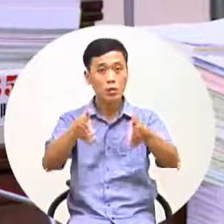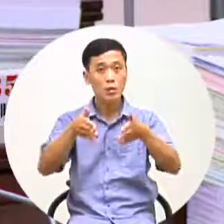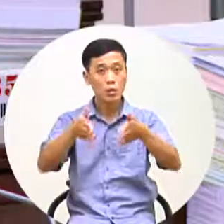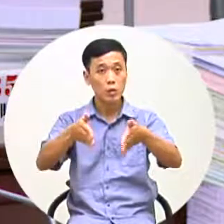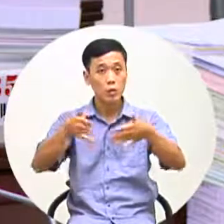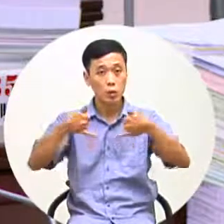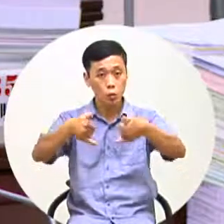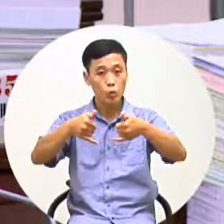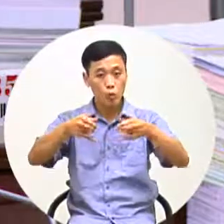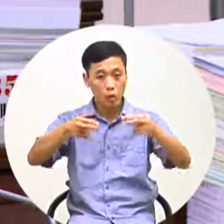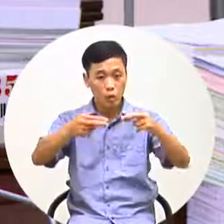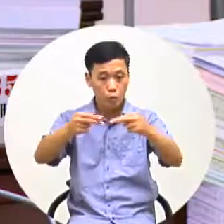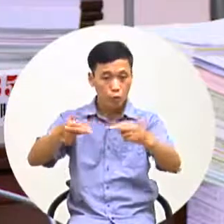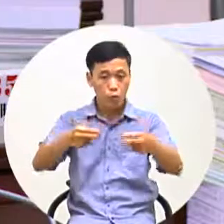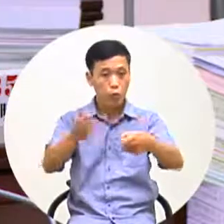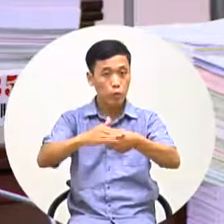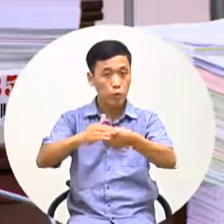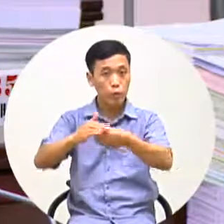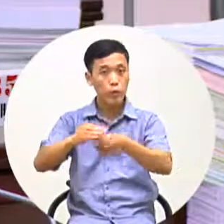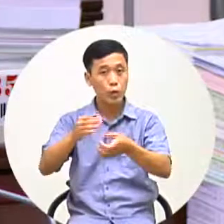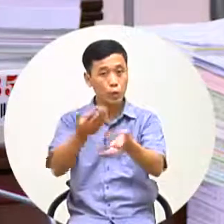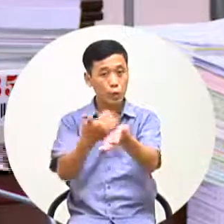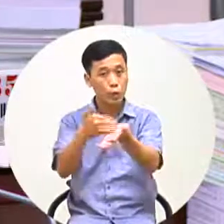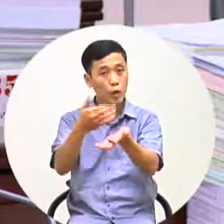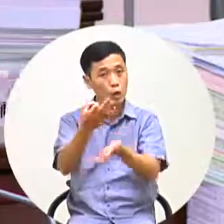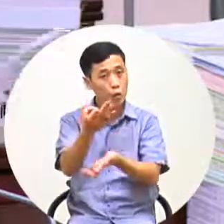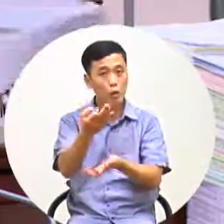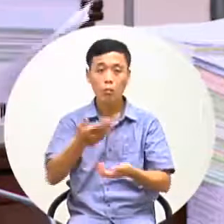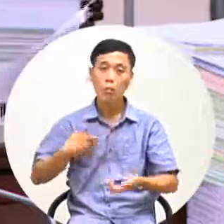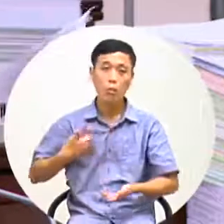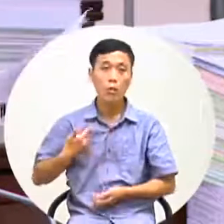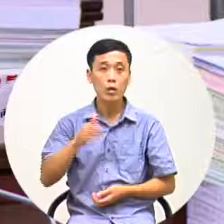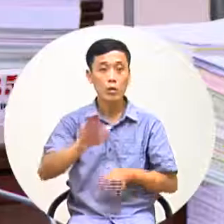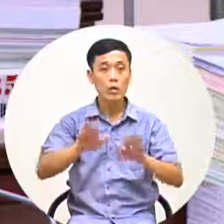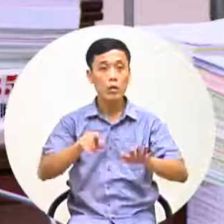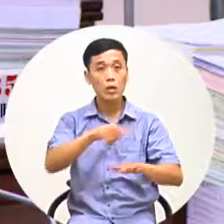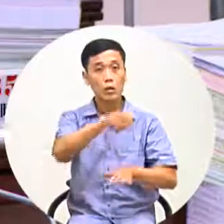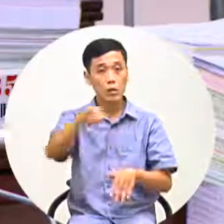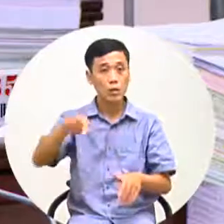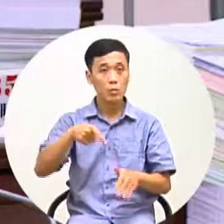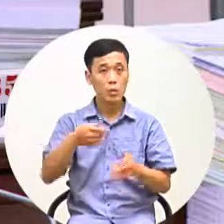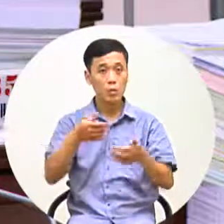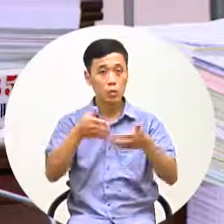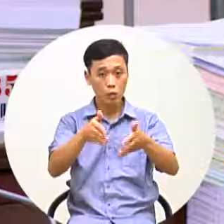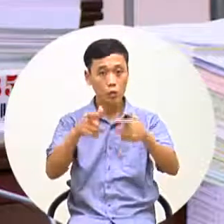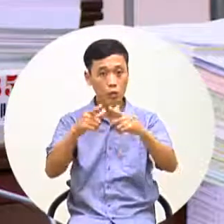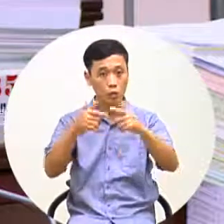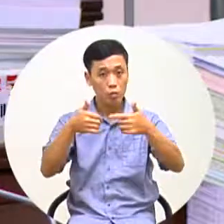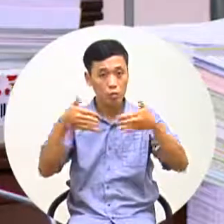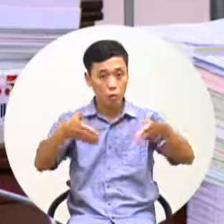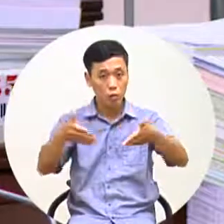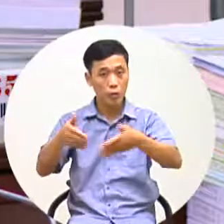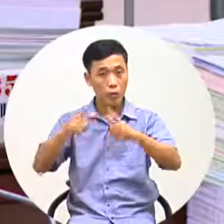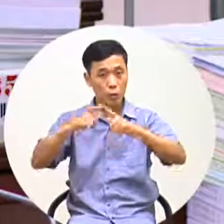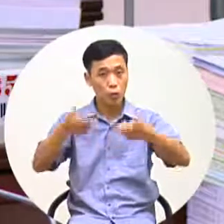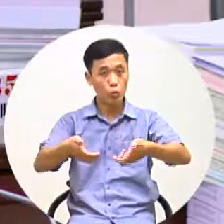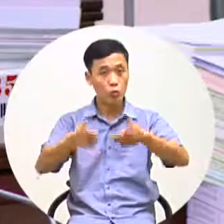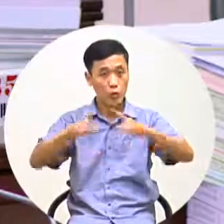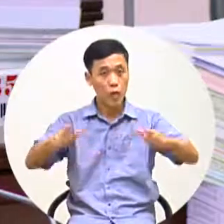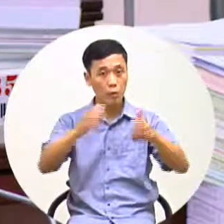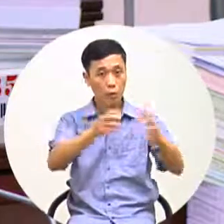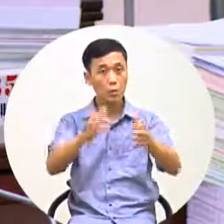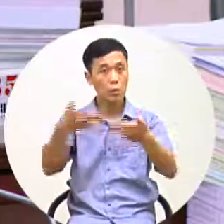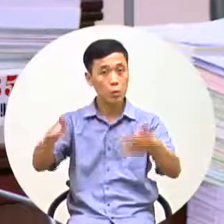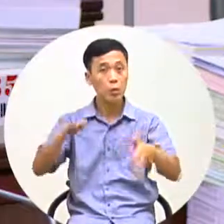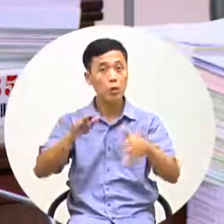市来讲，恁这个现在你们重大建设都做了那么多了，其实重在维护。这个维护若无变